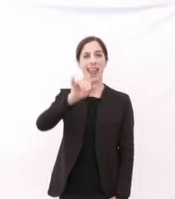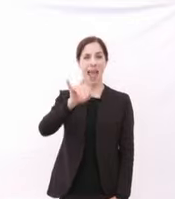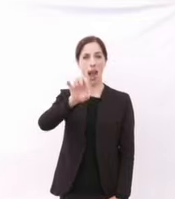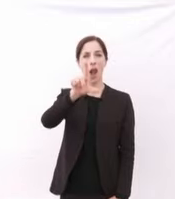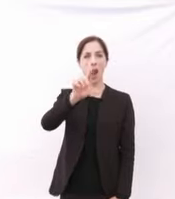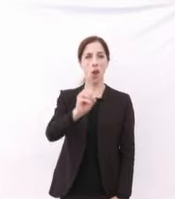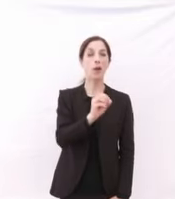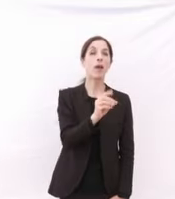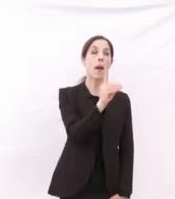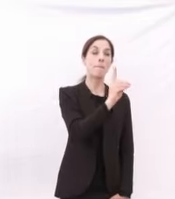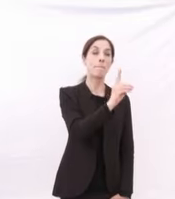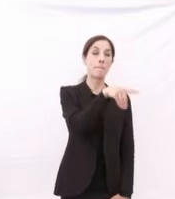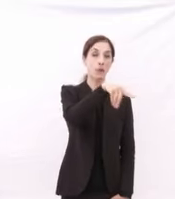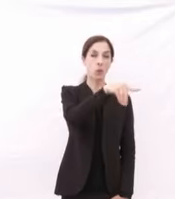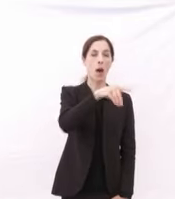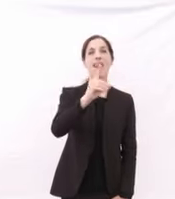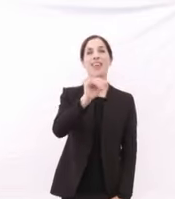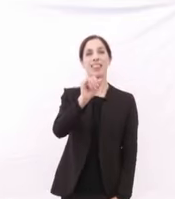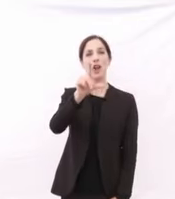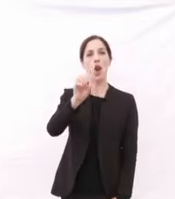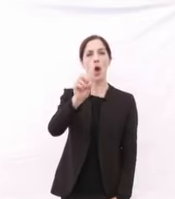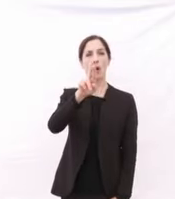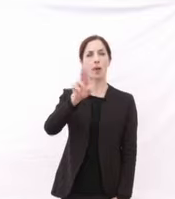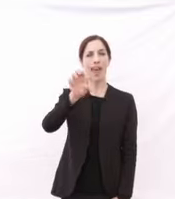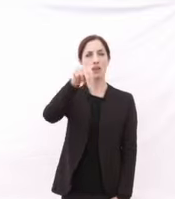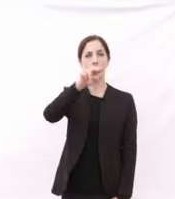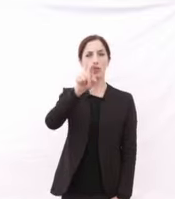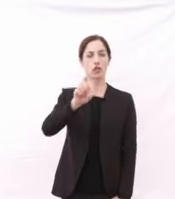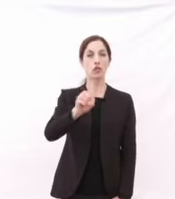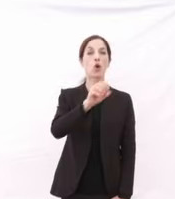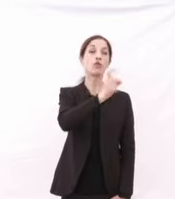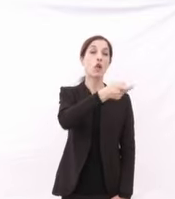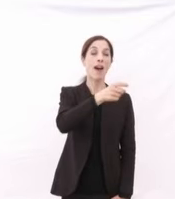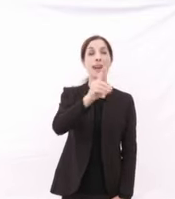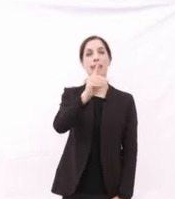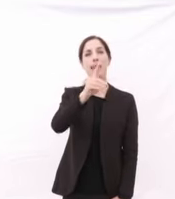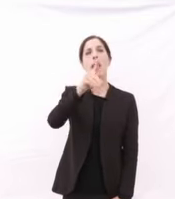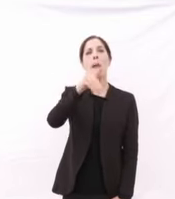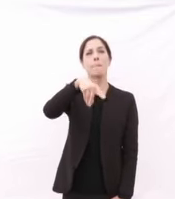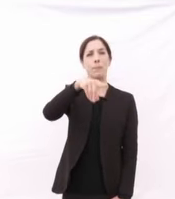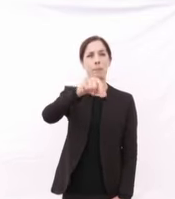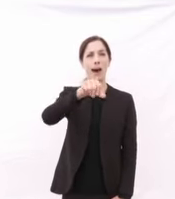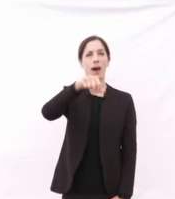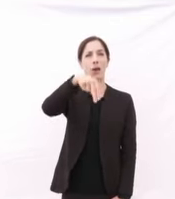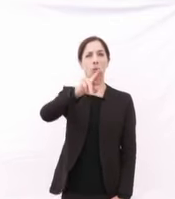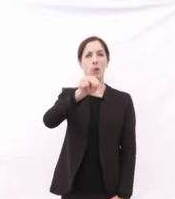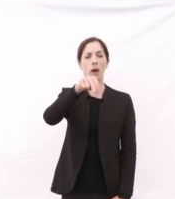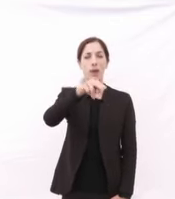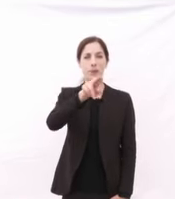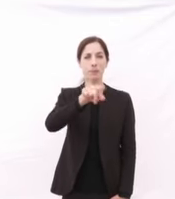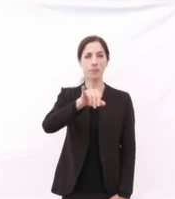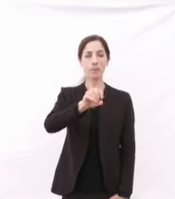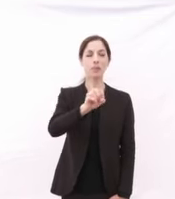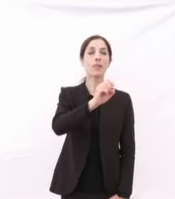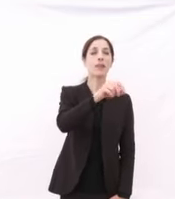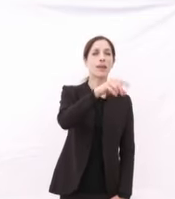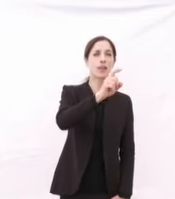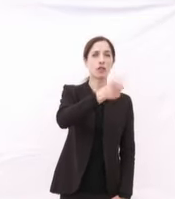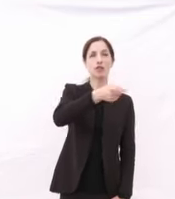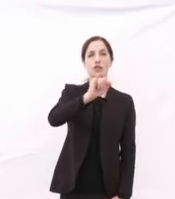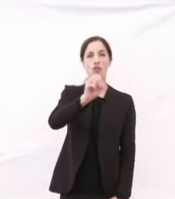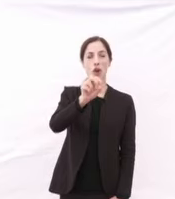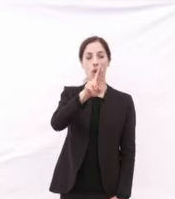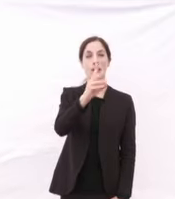Pasquale Di Lorenzo, Giovanni Panunzio, Gaetano Giordano,